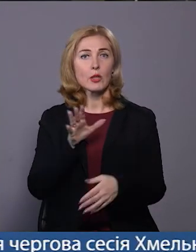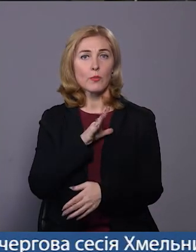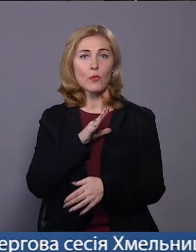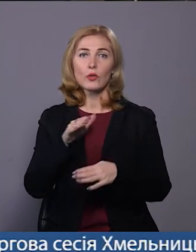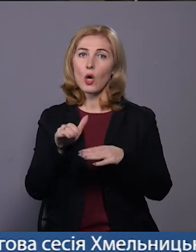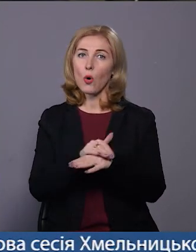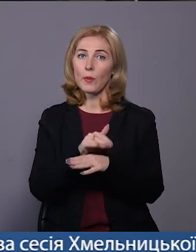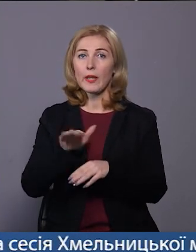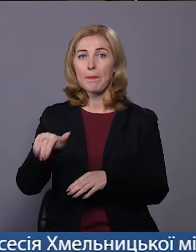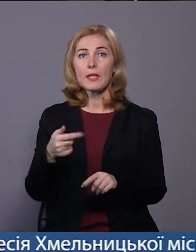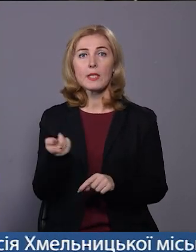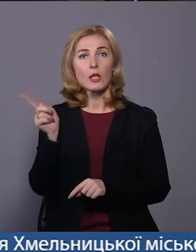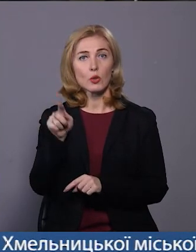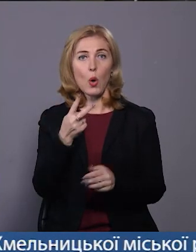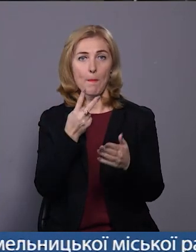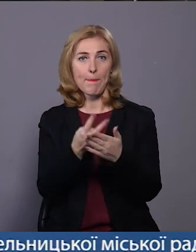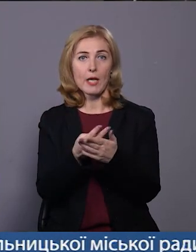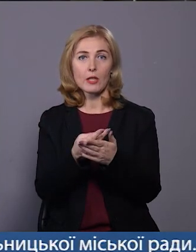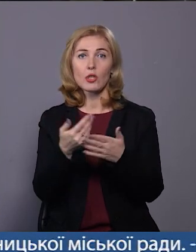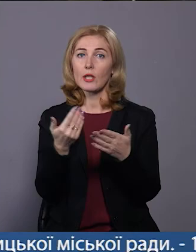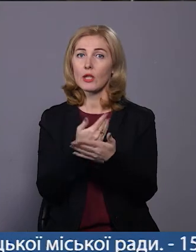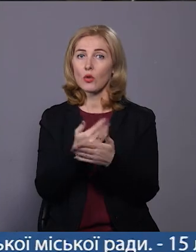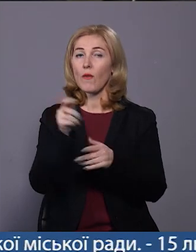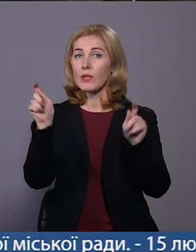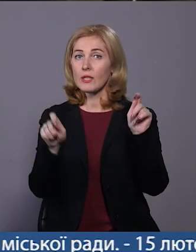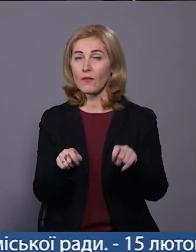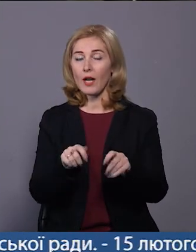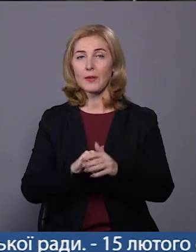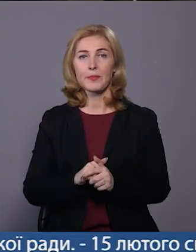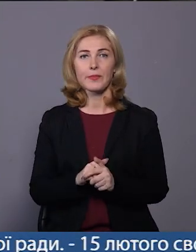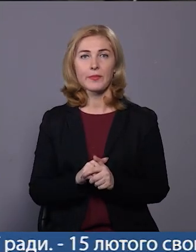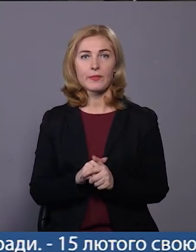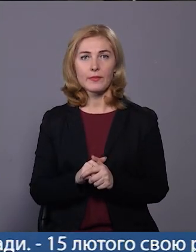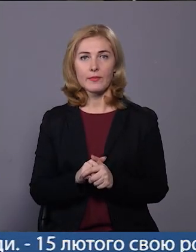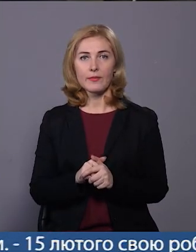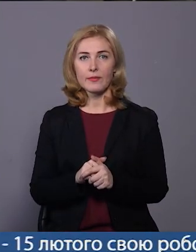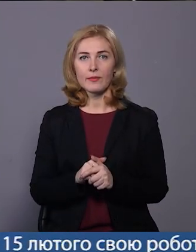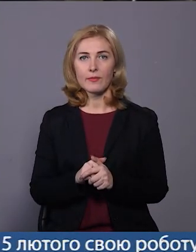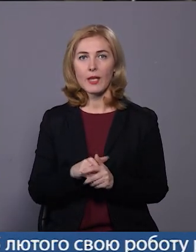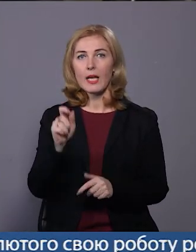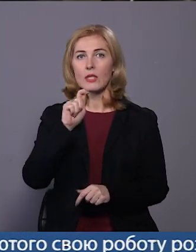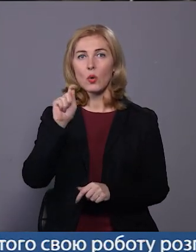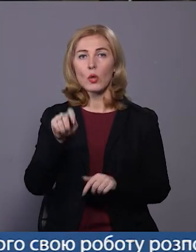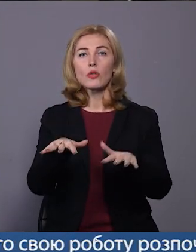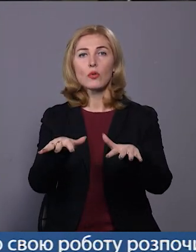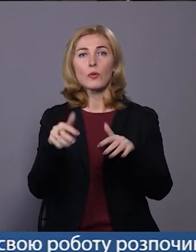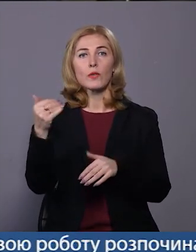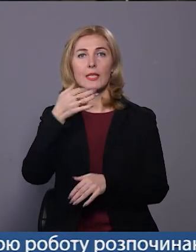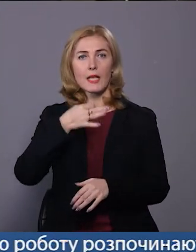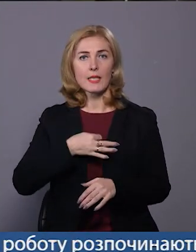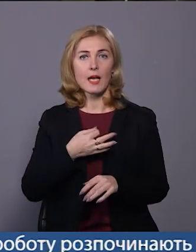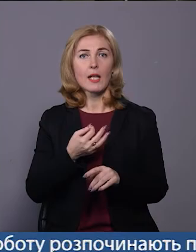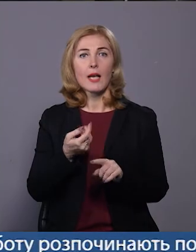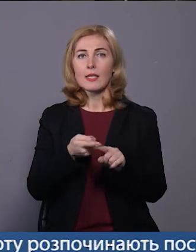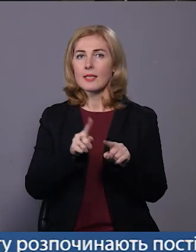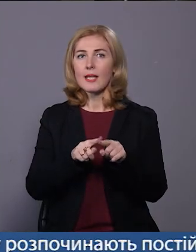комплімент після того, як були перші покази цього фільму на фестивалях, в тому числі через українську публіку, вони казали, о, це зовсім не схоже